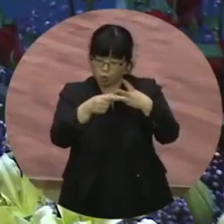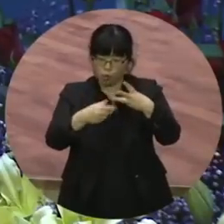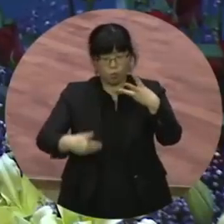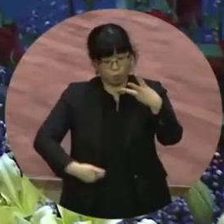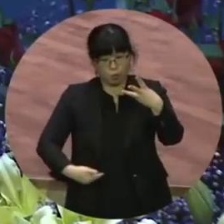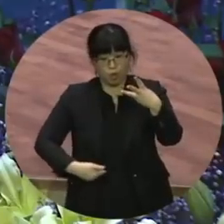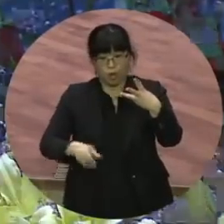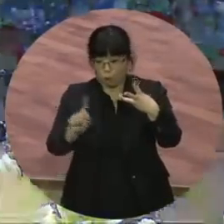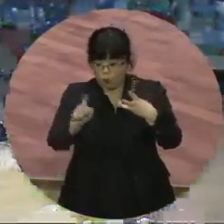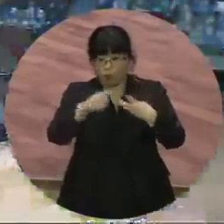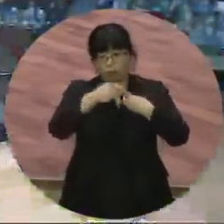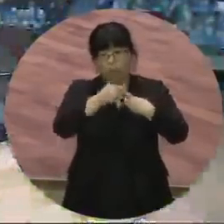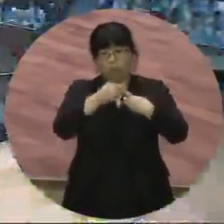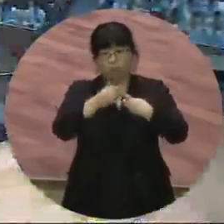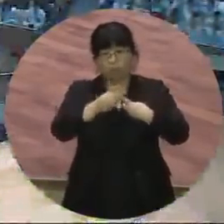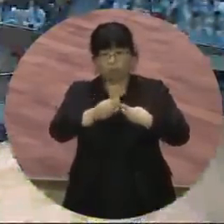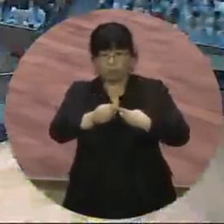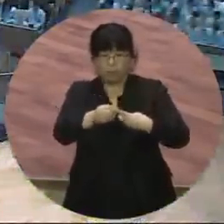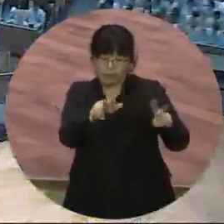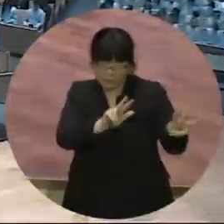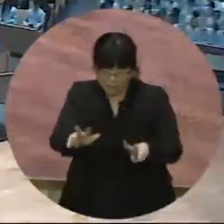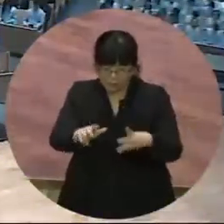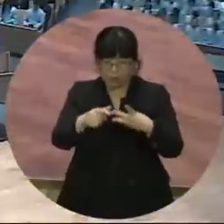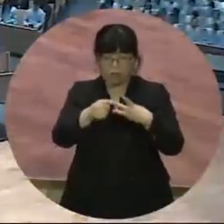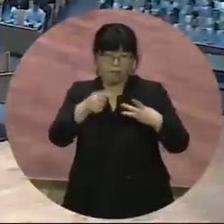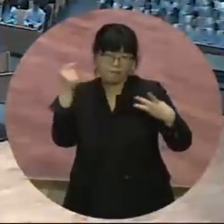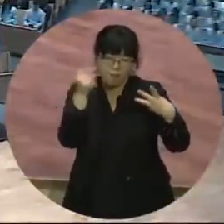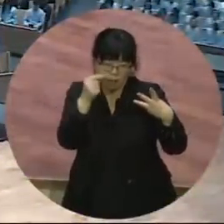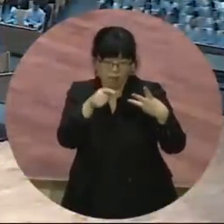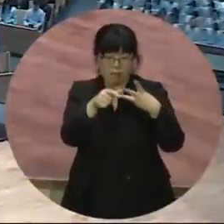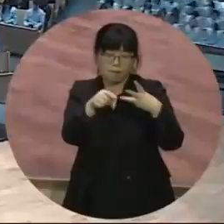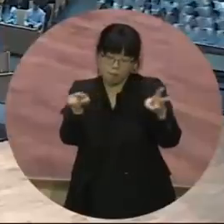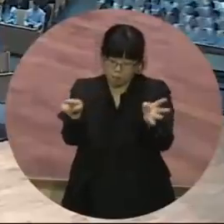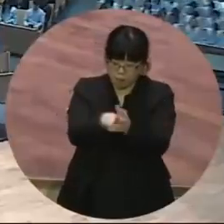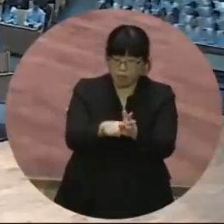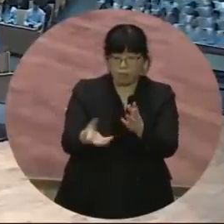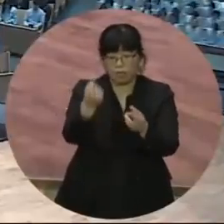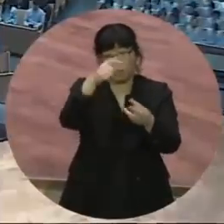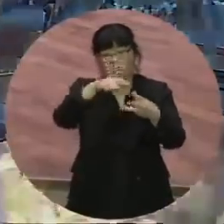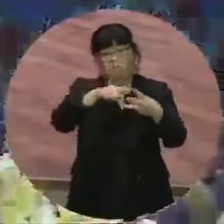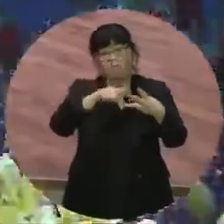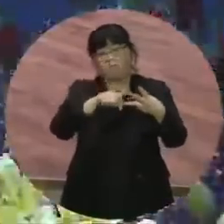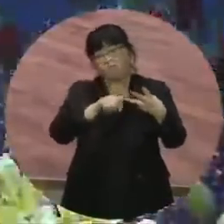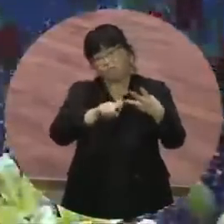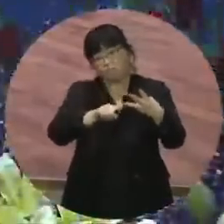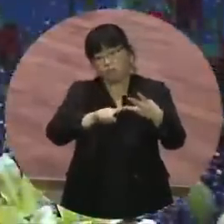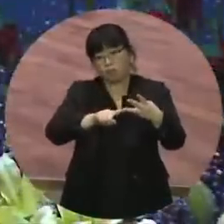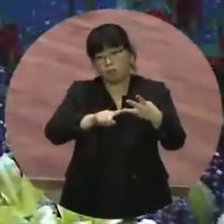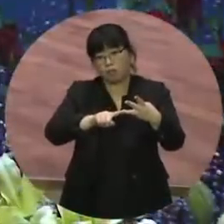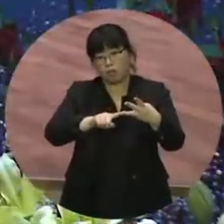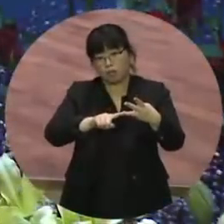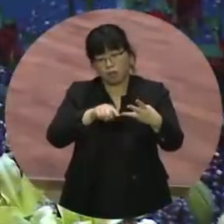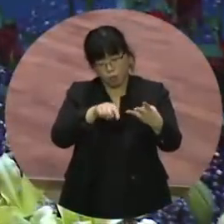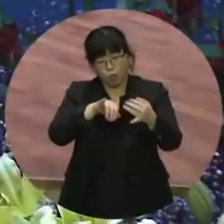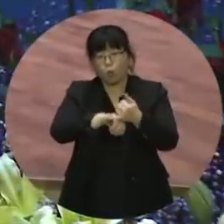즉시, 철저히 믿음으로. 이게 순종의 3요소예요.